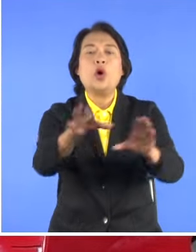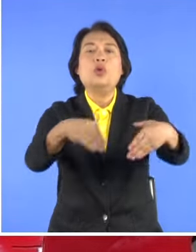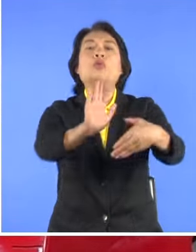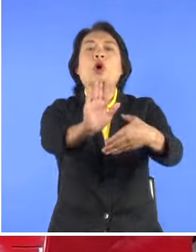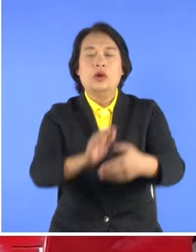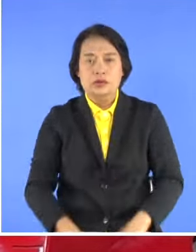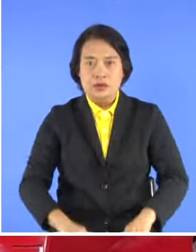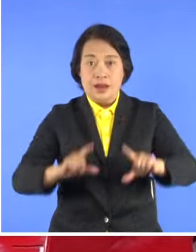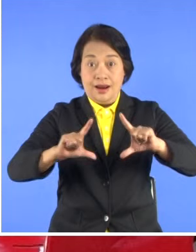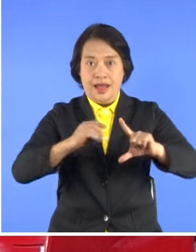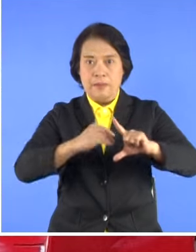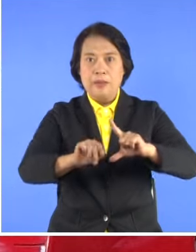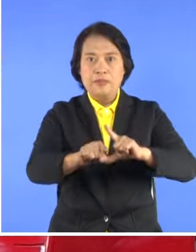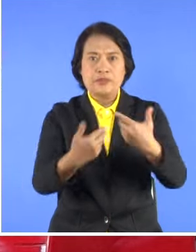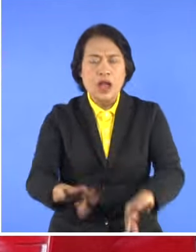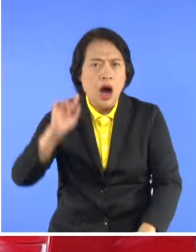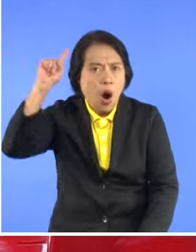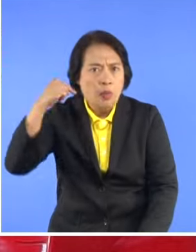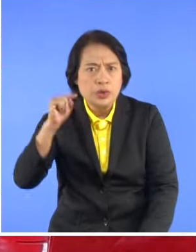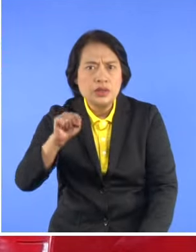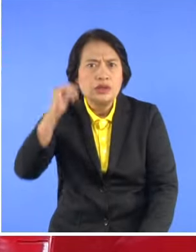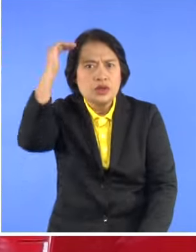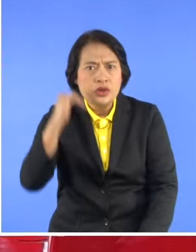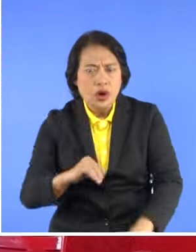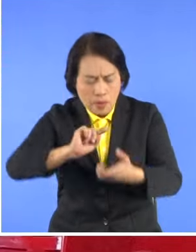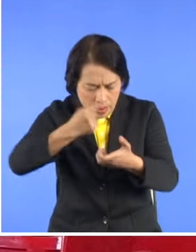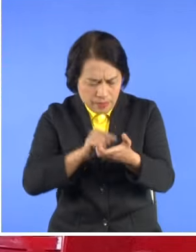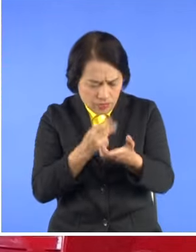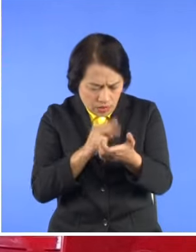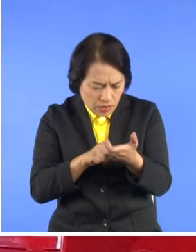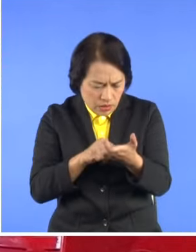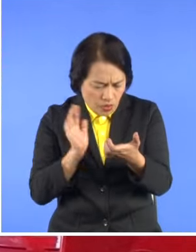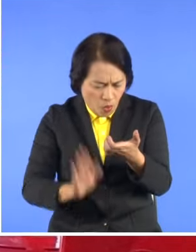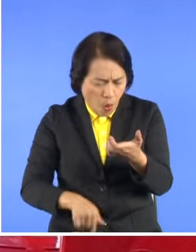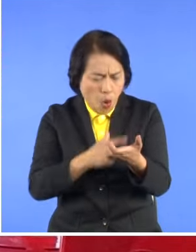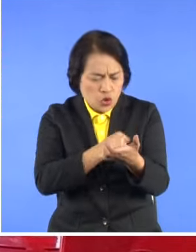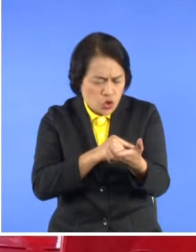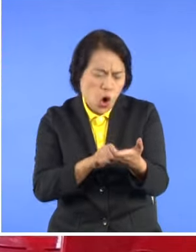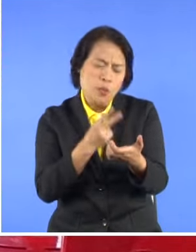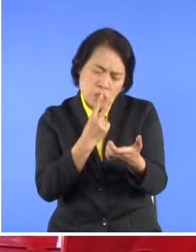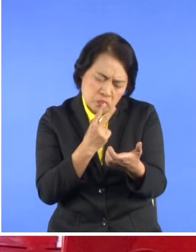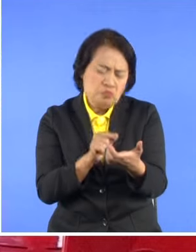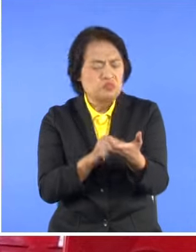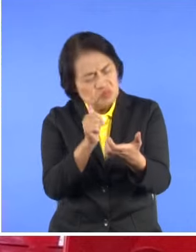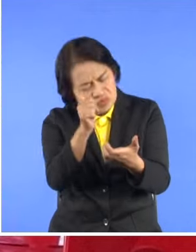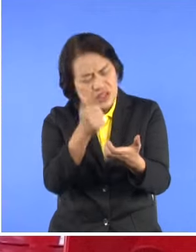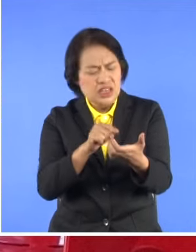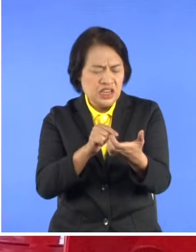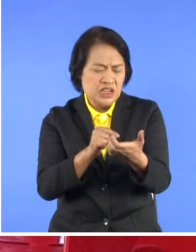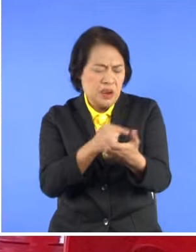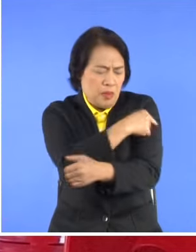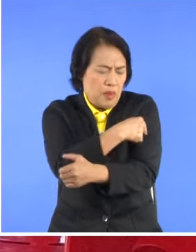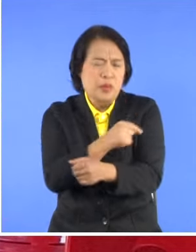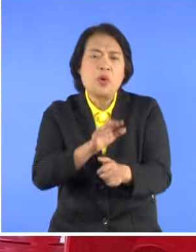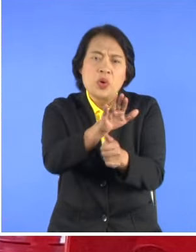กลุ่มครอบครัวปุ๊บน้องสาวเห็นเฮ้ยชอบน้องสาวก็อยากจะสักเกี่ยวกับมหาเสน่ห์เกี่ยวกับเสน่ห์เมตตาเกี่ยว